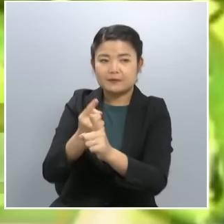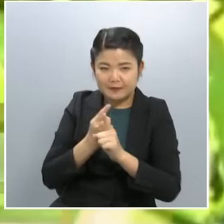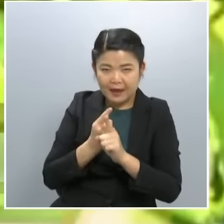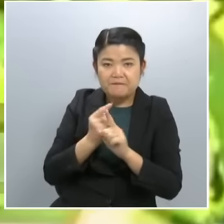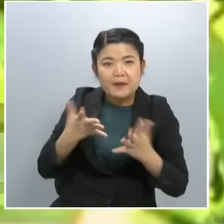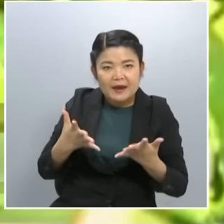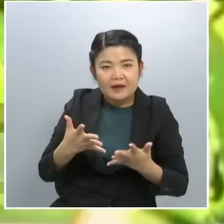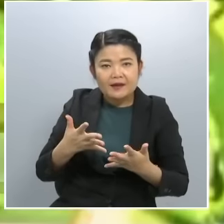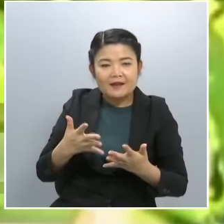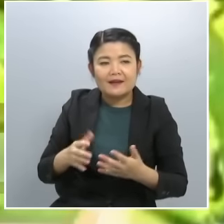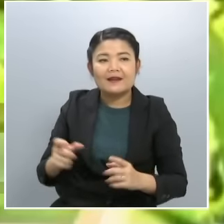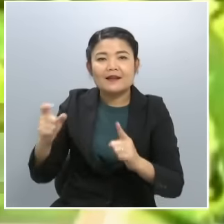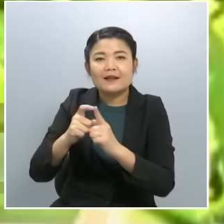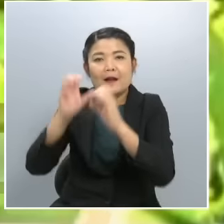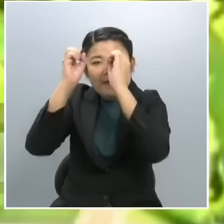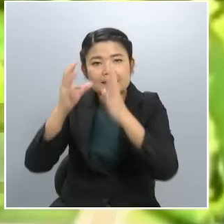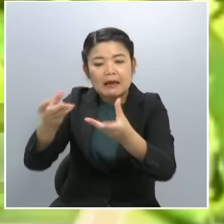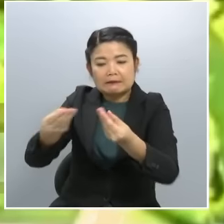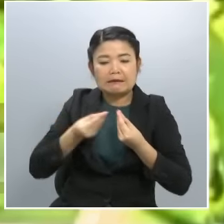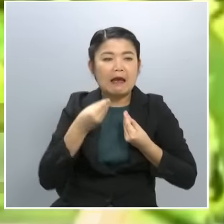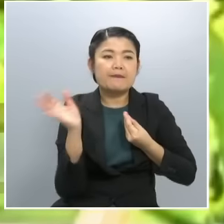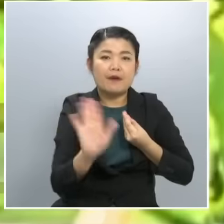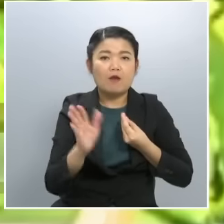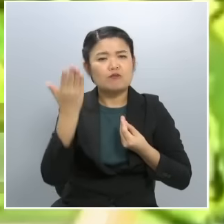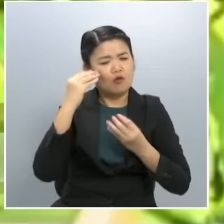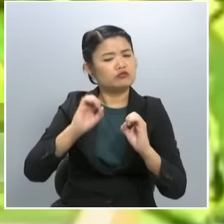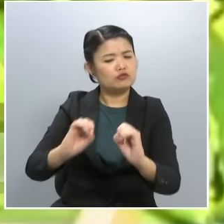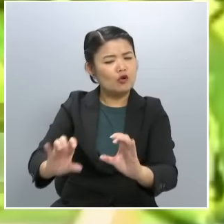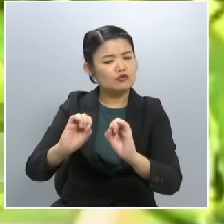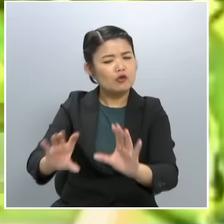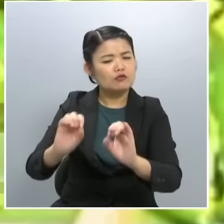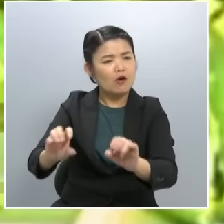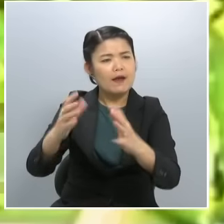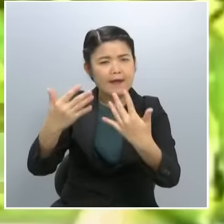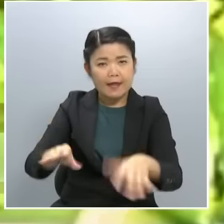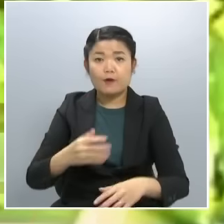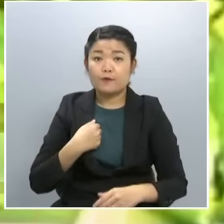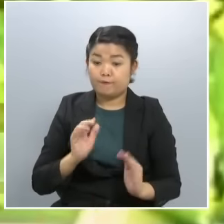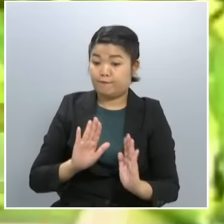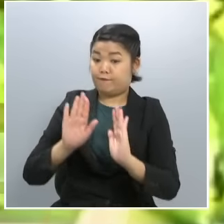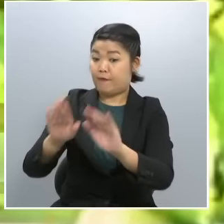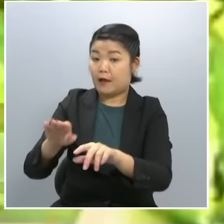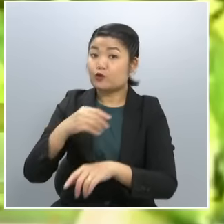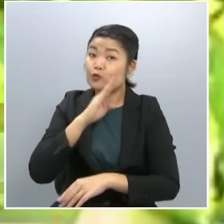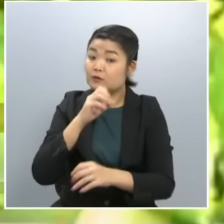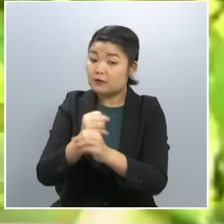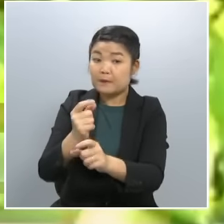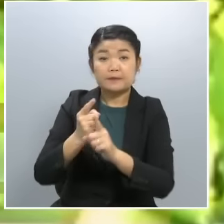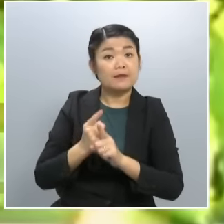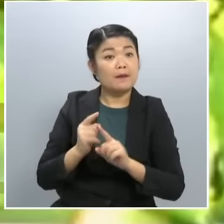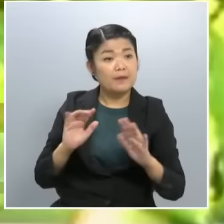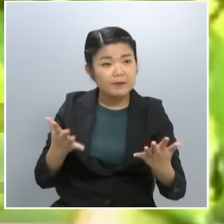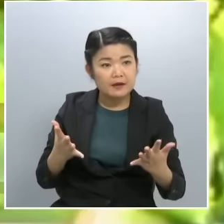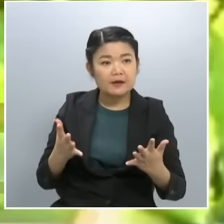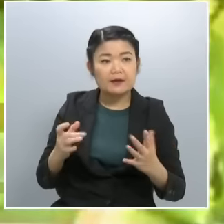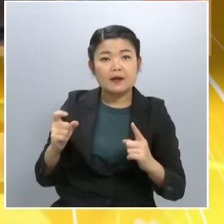อาจารย์ก็สอนอะไรไว้ตั้งเยอะตั้งแยะน่ะช่วงที่มามันอยู่กับพระอาจารย์น่ะครับเพราะฉะนั้นพระอาจารย์ก็ฝากทาเลยนะว่าไม่ทำตามที่สอนยมา